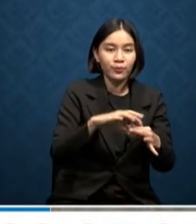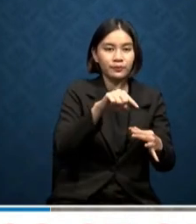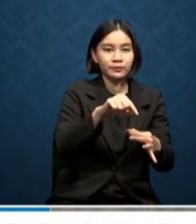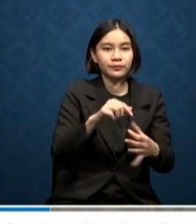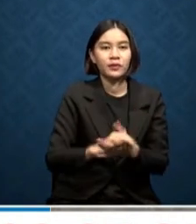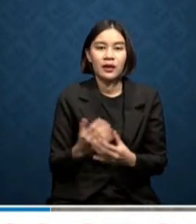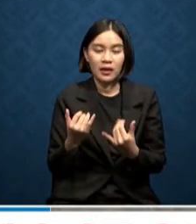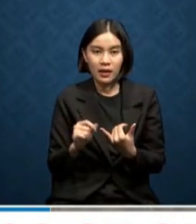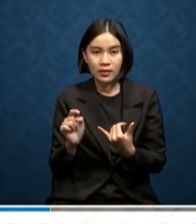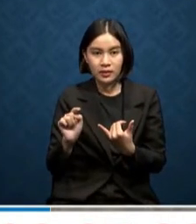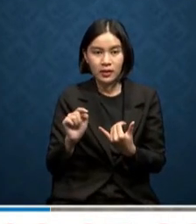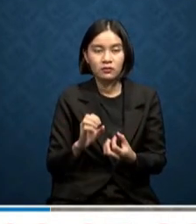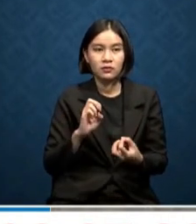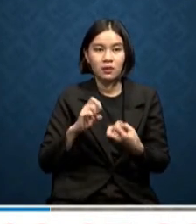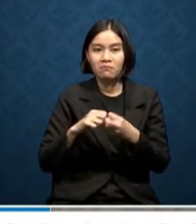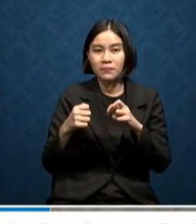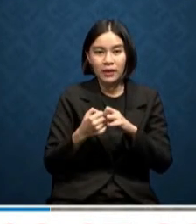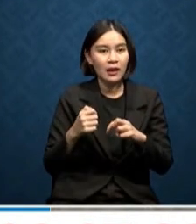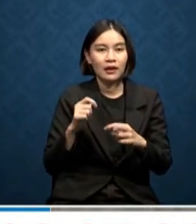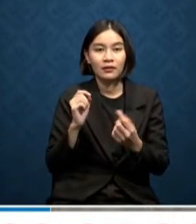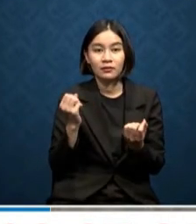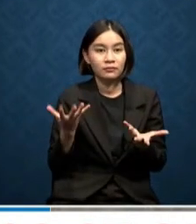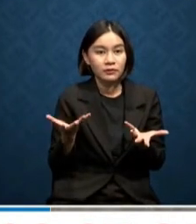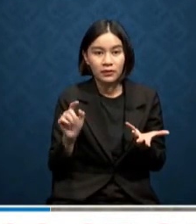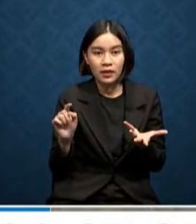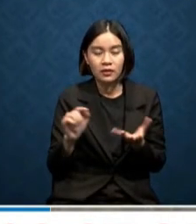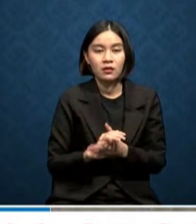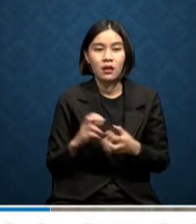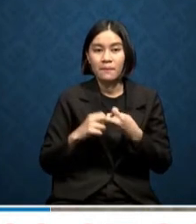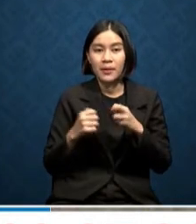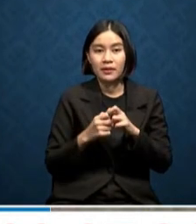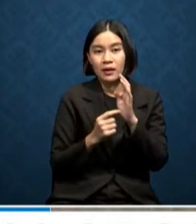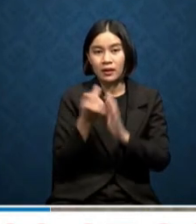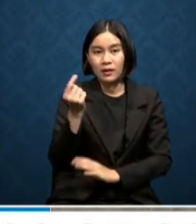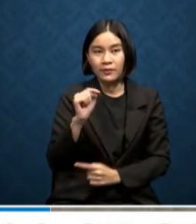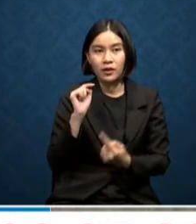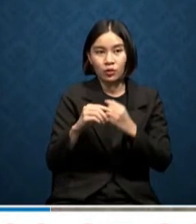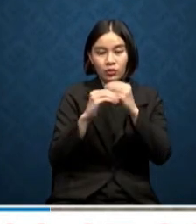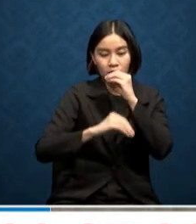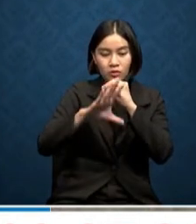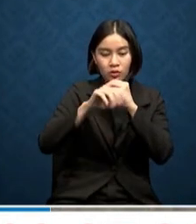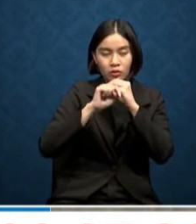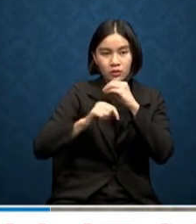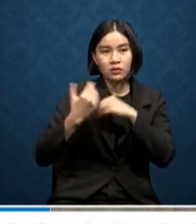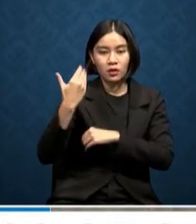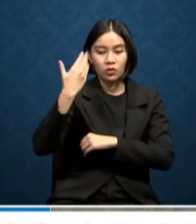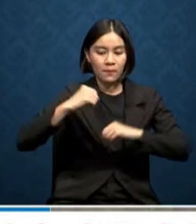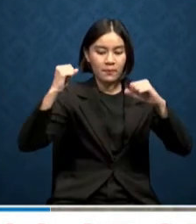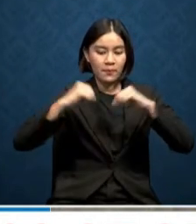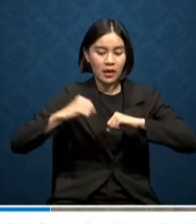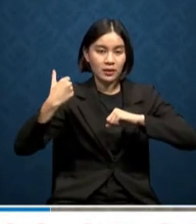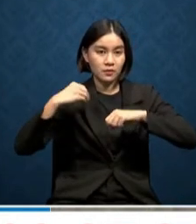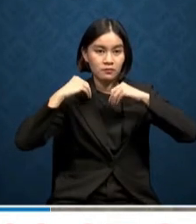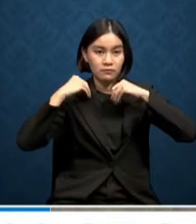ประเด็นเนี้นะฮะมันส่งผลกระทบอย่างไรนะฮะมันส่งผลกระทบตั้งแต่ทางกสชเองเนี่ยตอนที่มีมติเองเนี่ยก็ออก